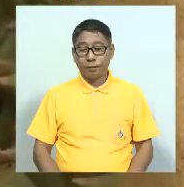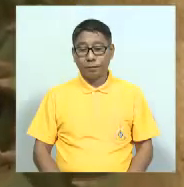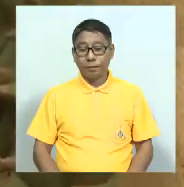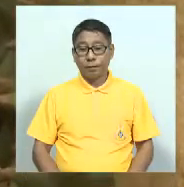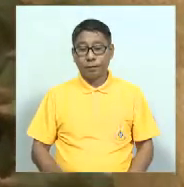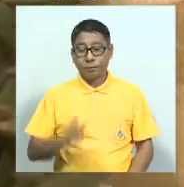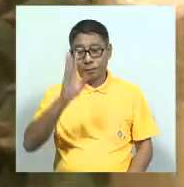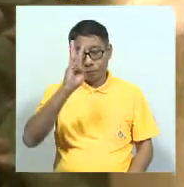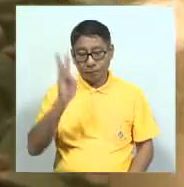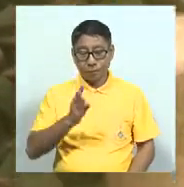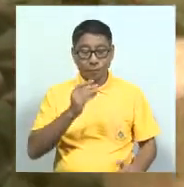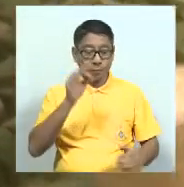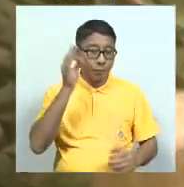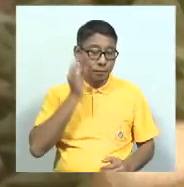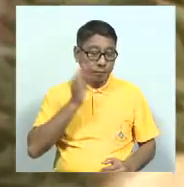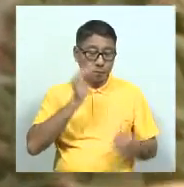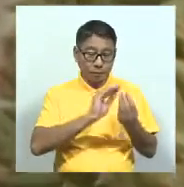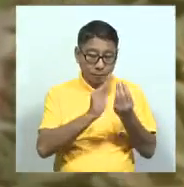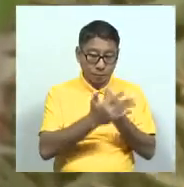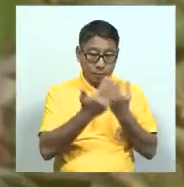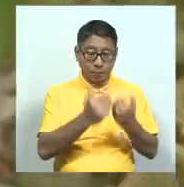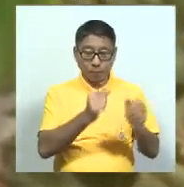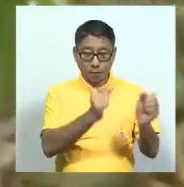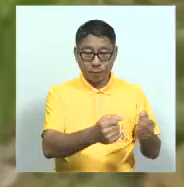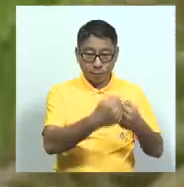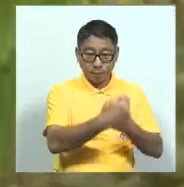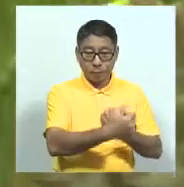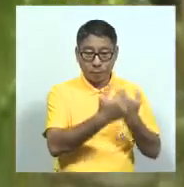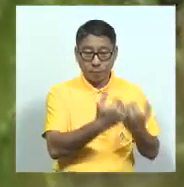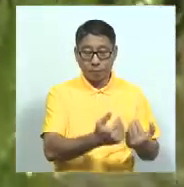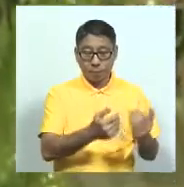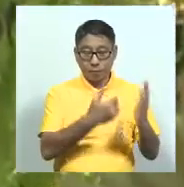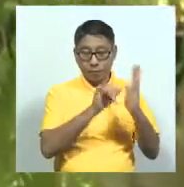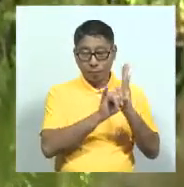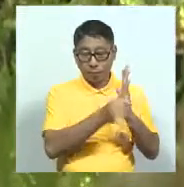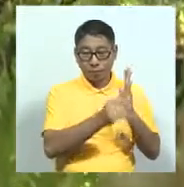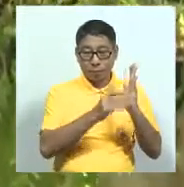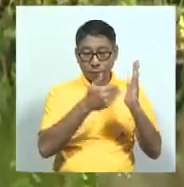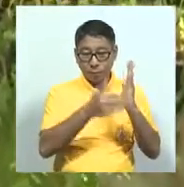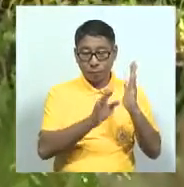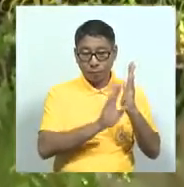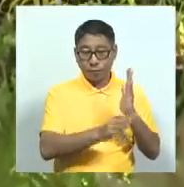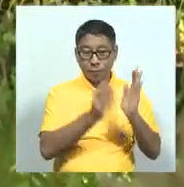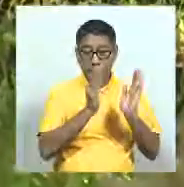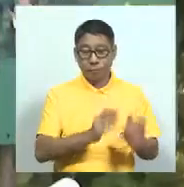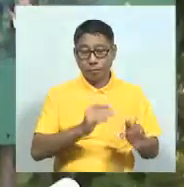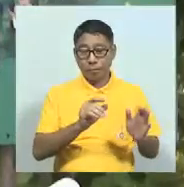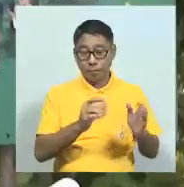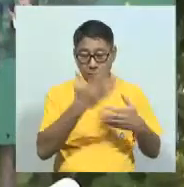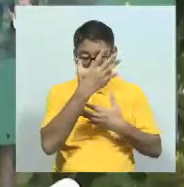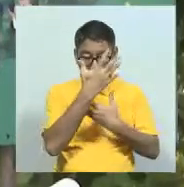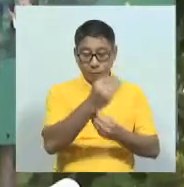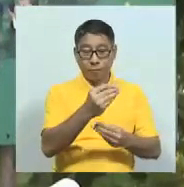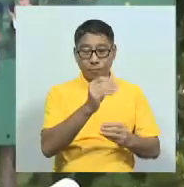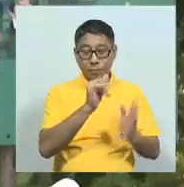และในฤดูกาลผลไม้ปีนี้สวนอรุณบูรพาซึ่งอยู่ในพื้นที่อำเภอท่าใหม่ยังเป็นหนึ่งใน19สวนผล